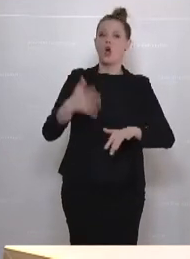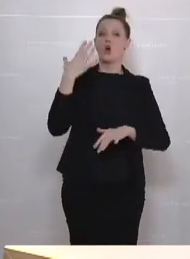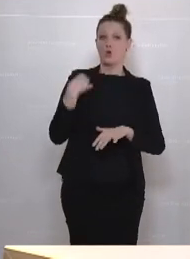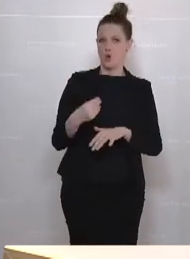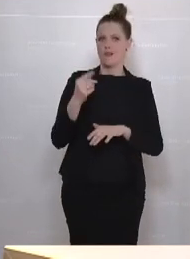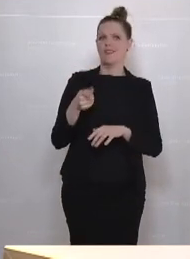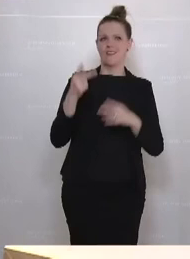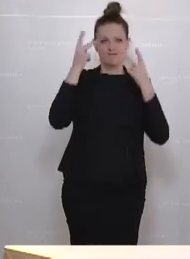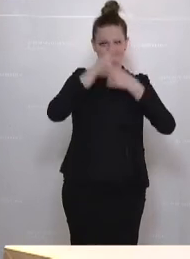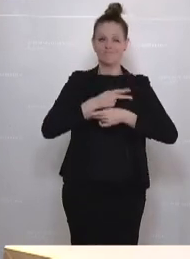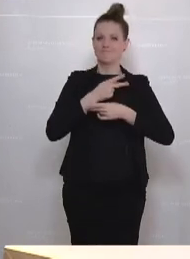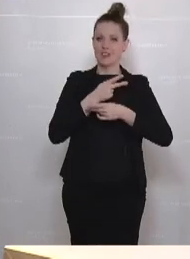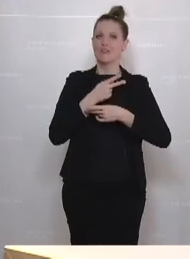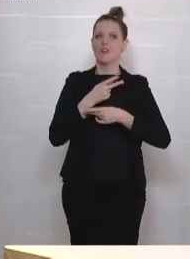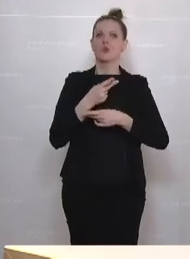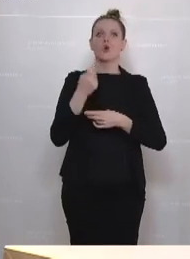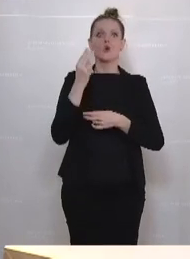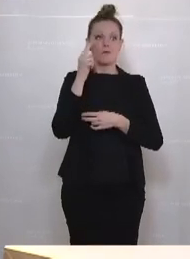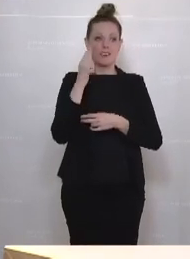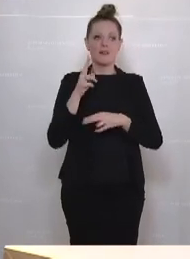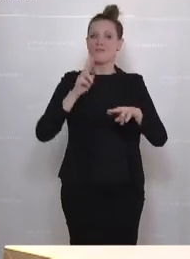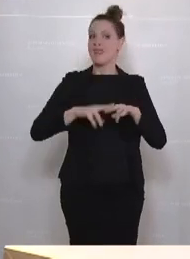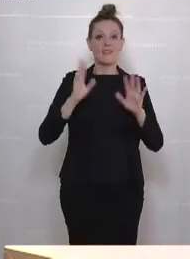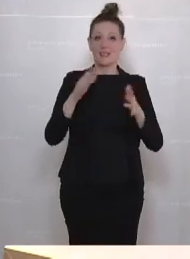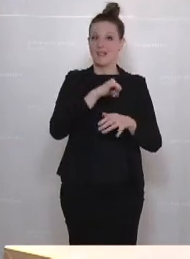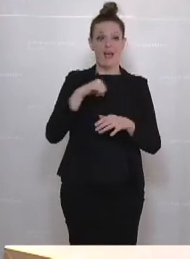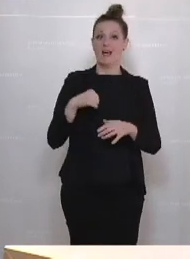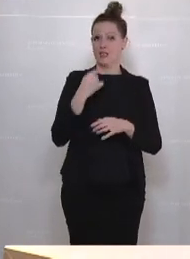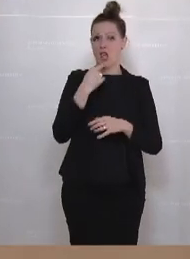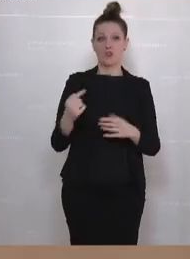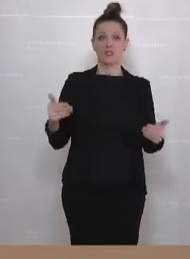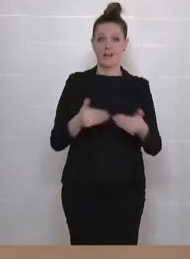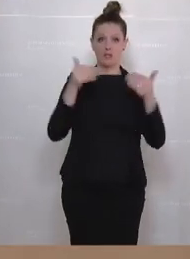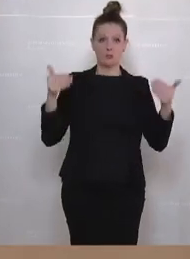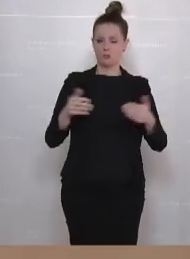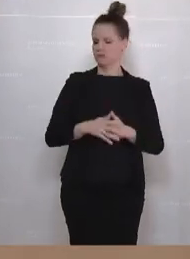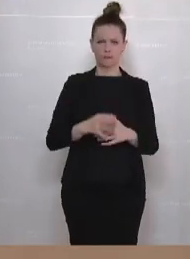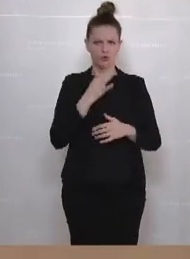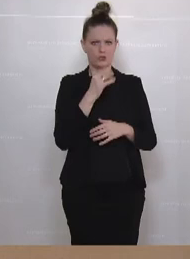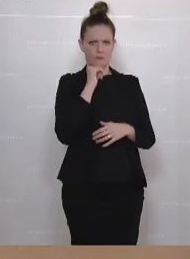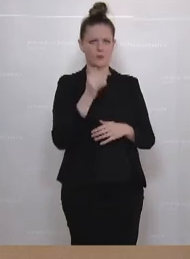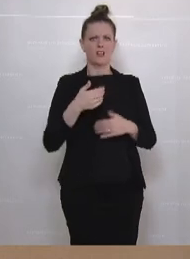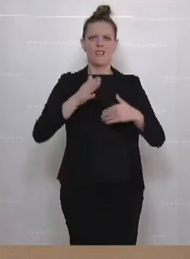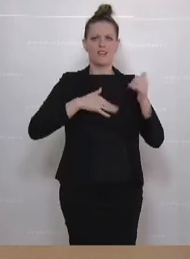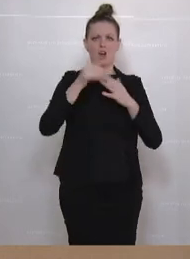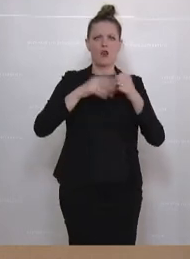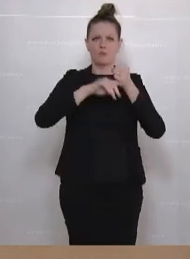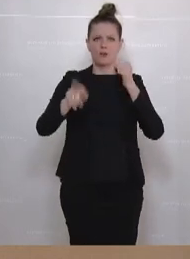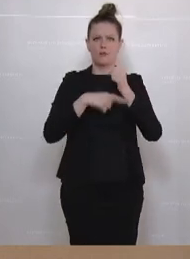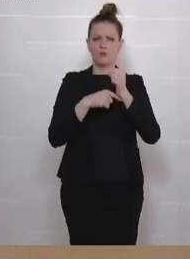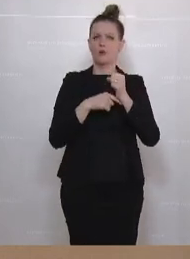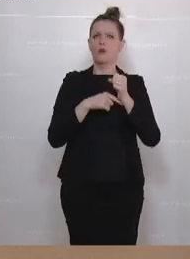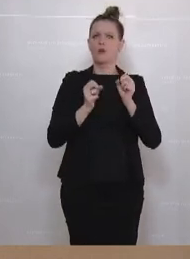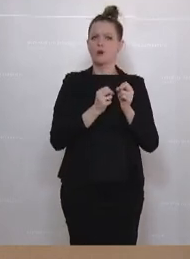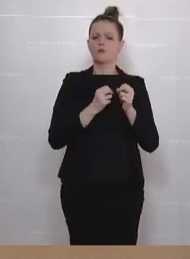Ihre Zustimmung zu dem Wiederaufbau, weil Sie sonst Ihren eigenen Aussagen widersprechen würden. Also das stimmt nicht ganz. Der Wiederaufbaufonds ist nur eine vorübergehende Maßnahme. Ich